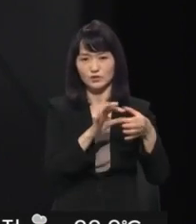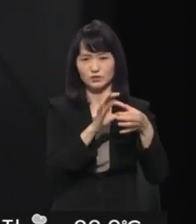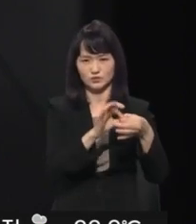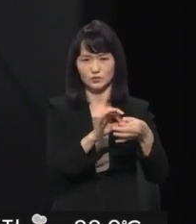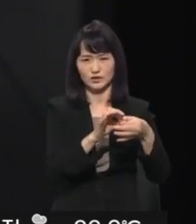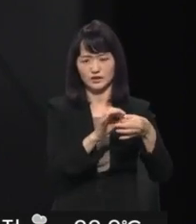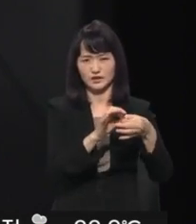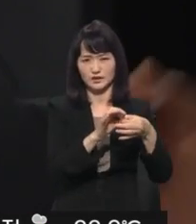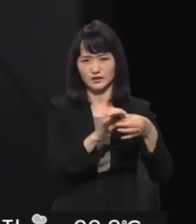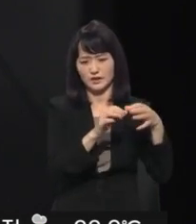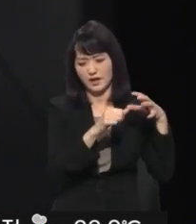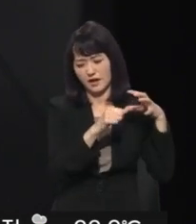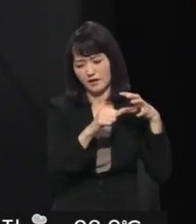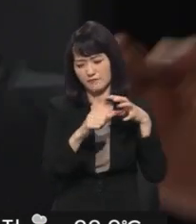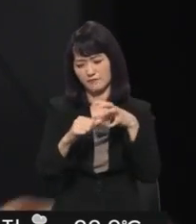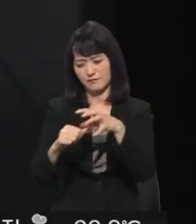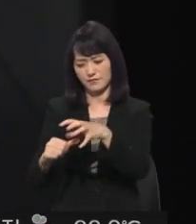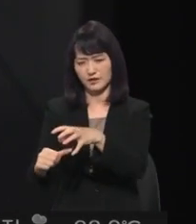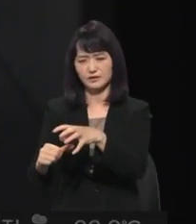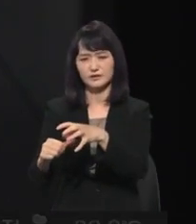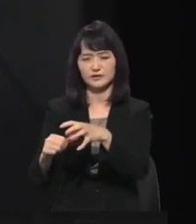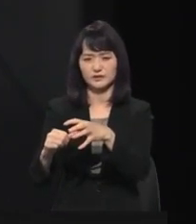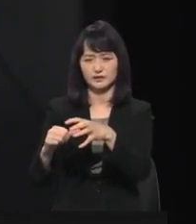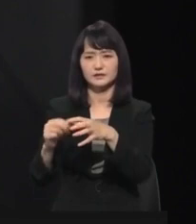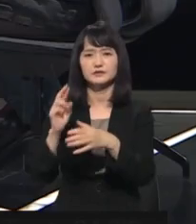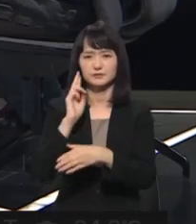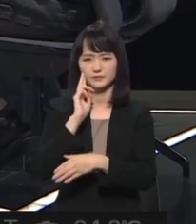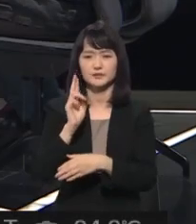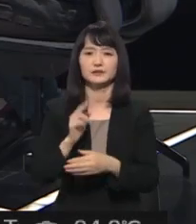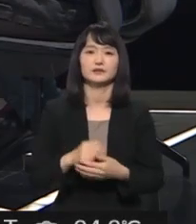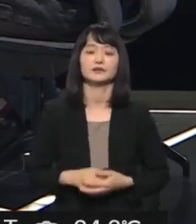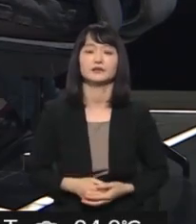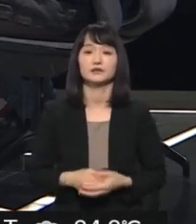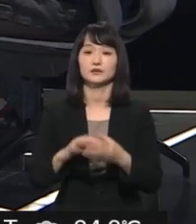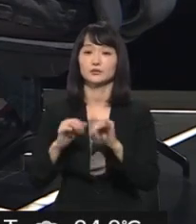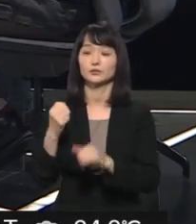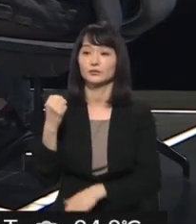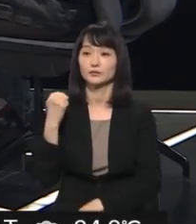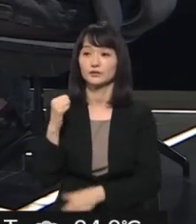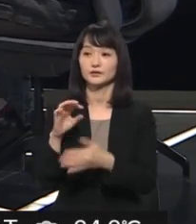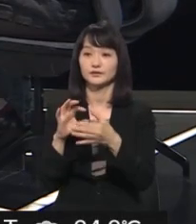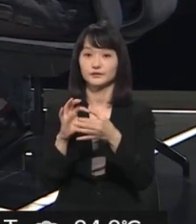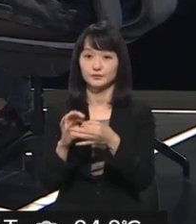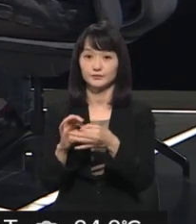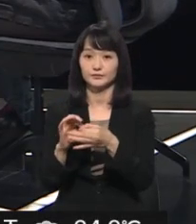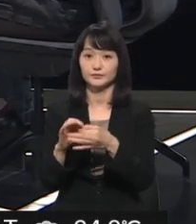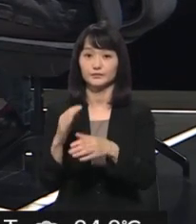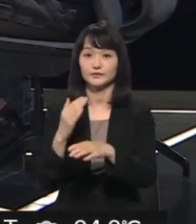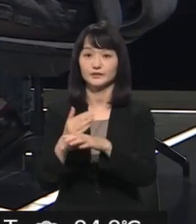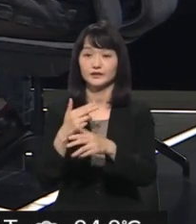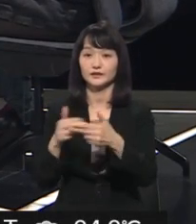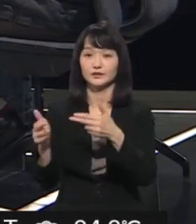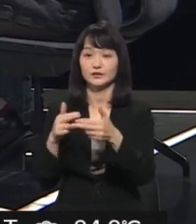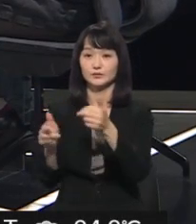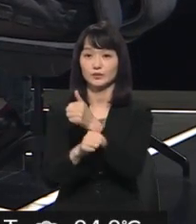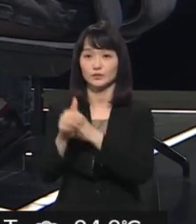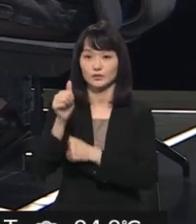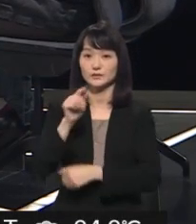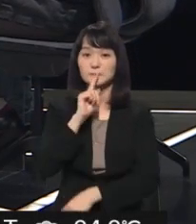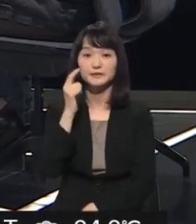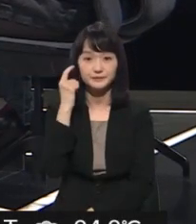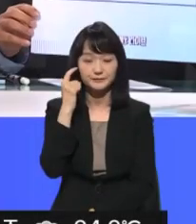들어가고 있다 너무 그러면 어 국민회의 소속 탑의 원정 분들의 의견을 들어보도록